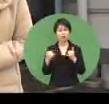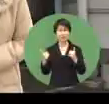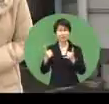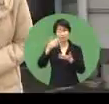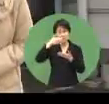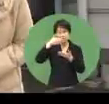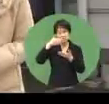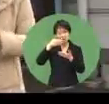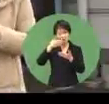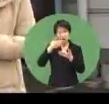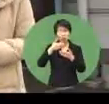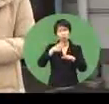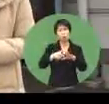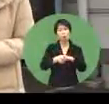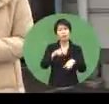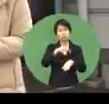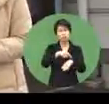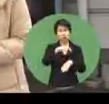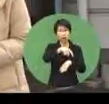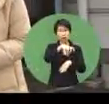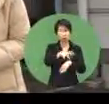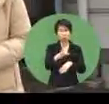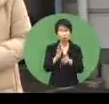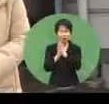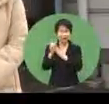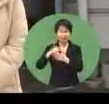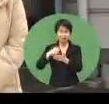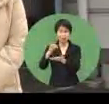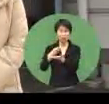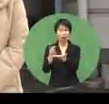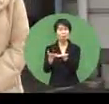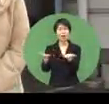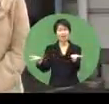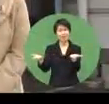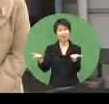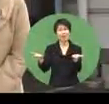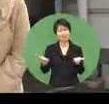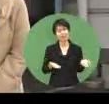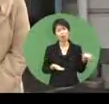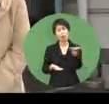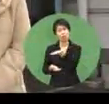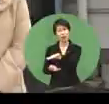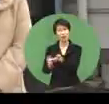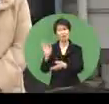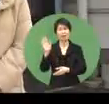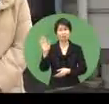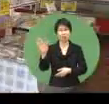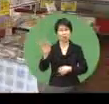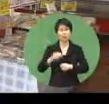いただくお肉はここから県内の販売店へと送られていきます。